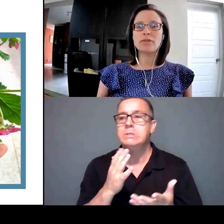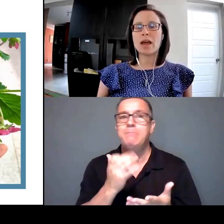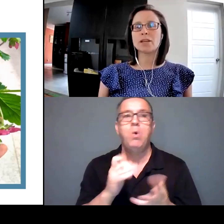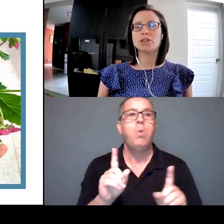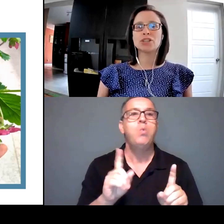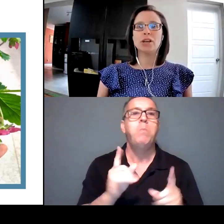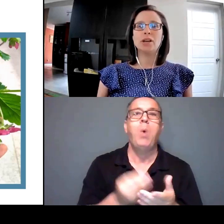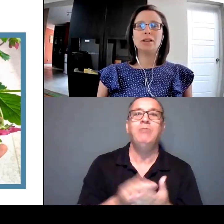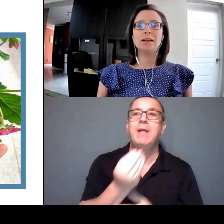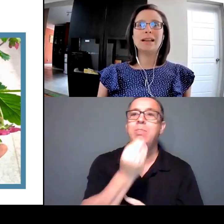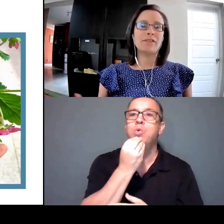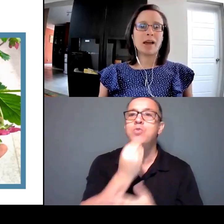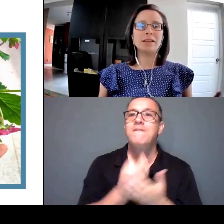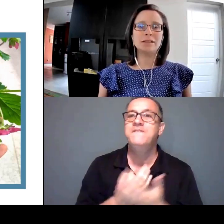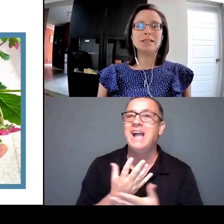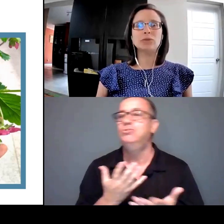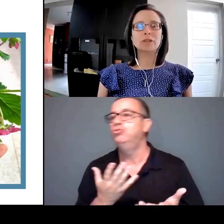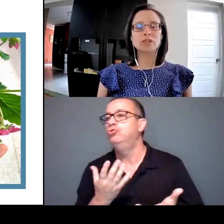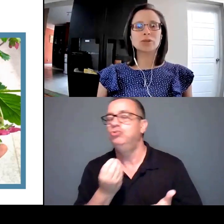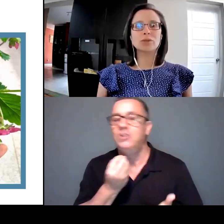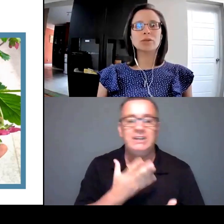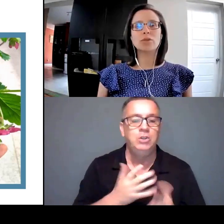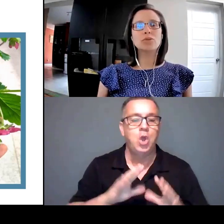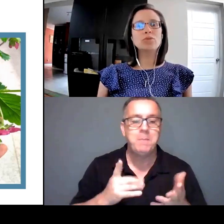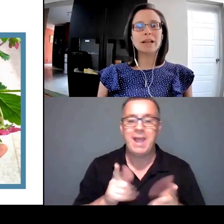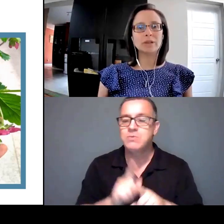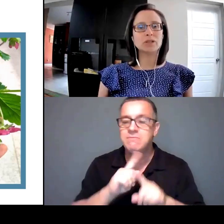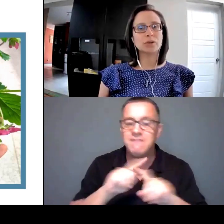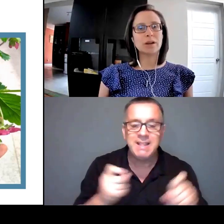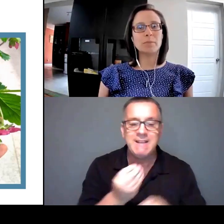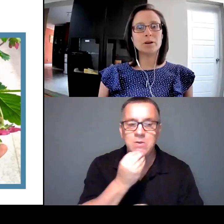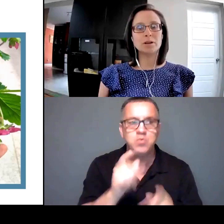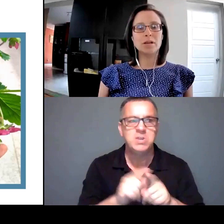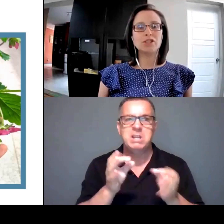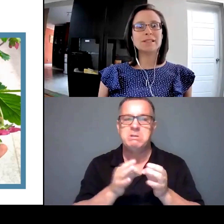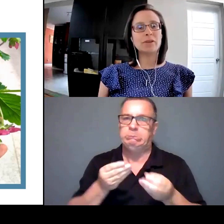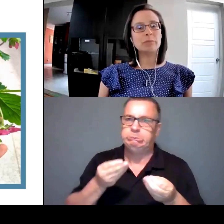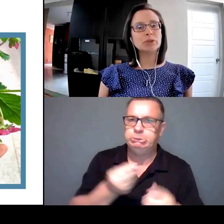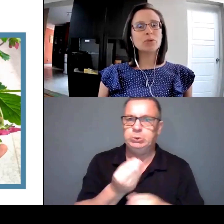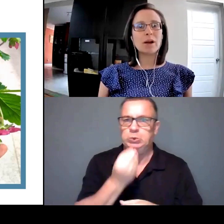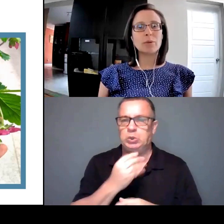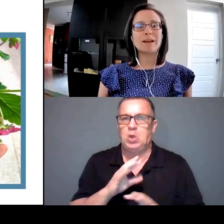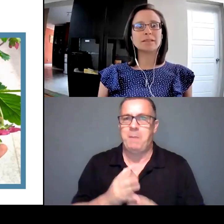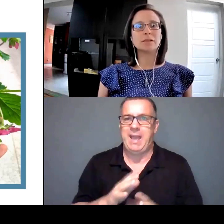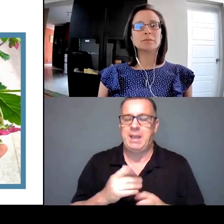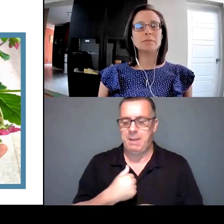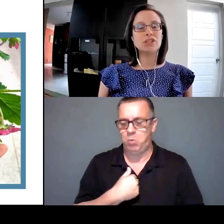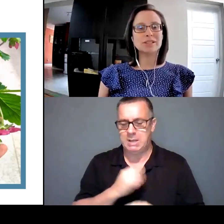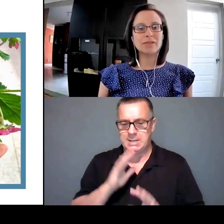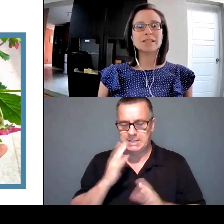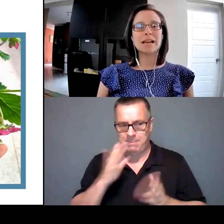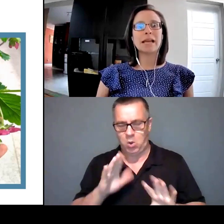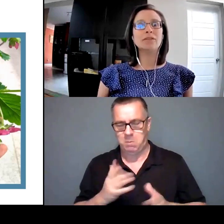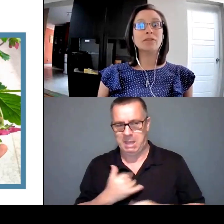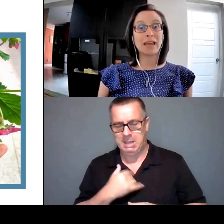nourriture fraîche, la variété de la nourriture, le coût de la nourriture là-bas. Je ne savais pas trop à quoi m'attendre, mais je